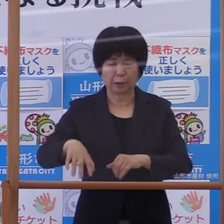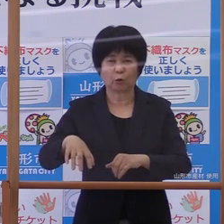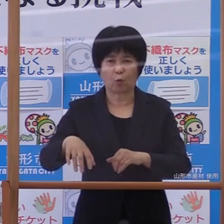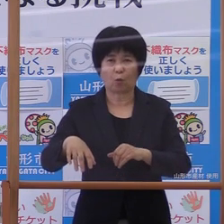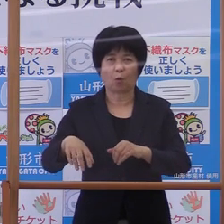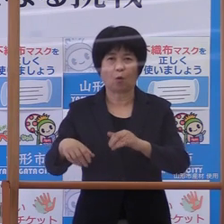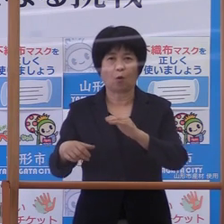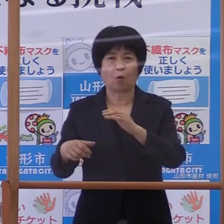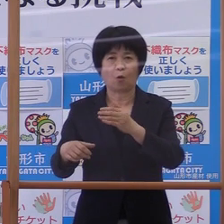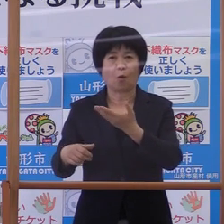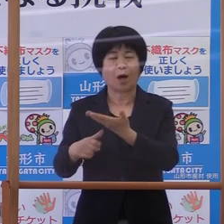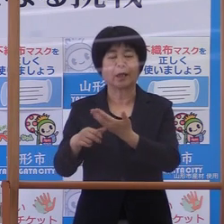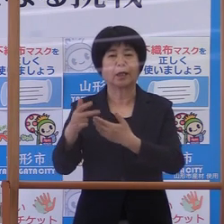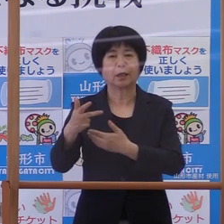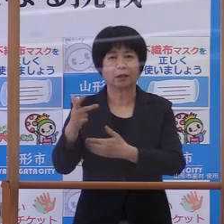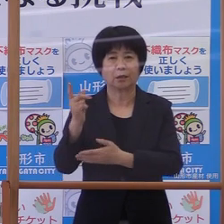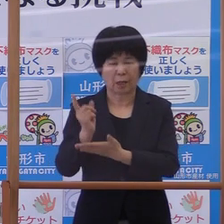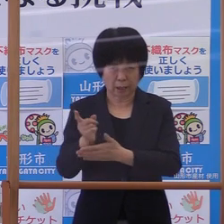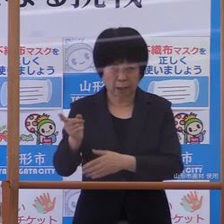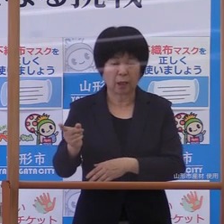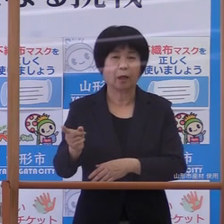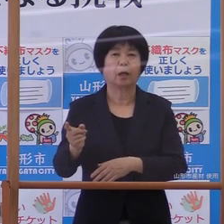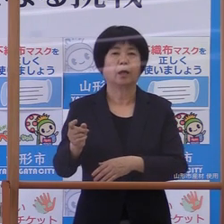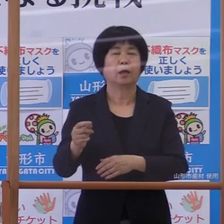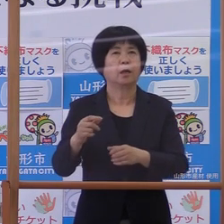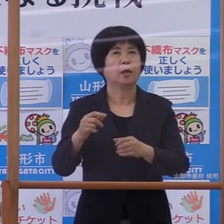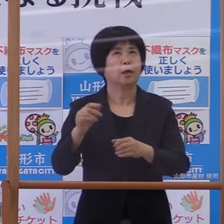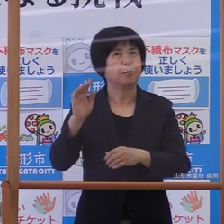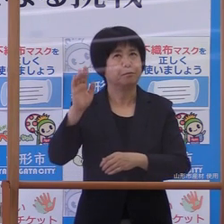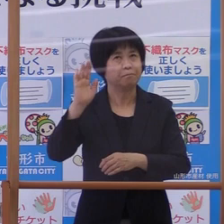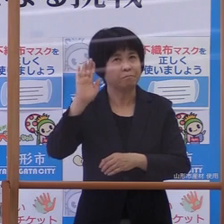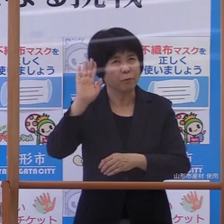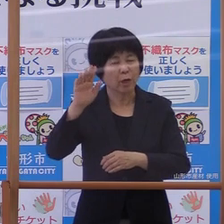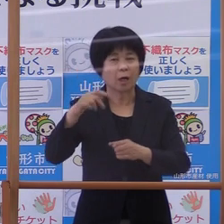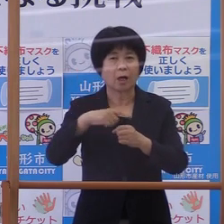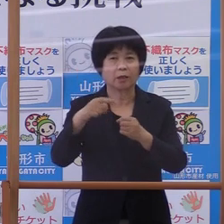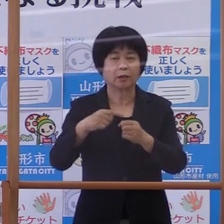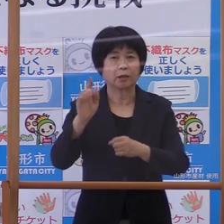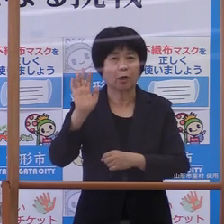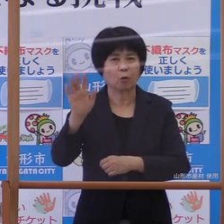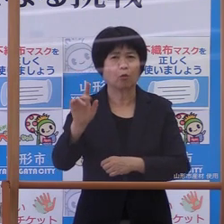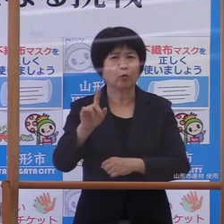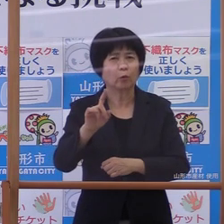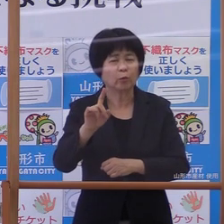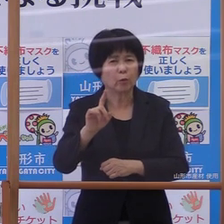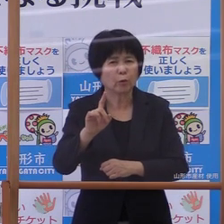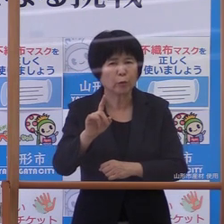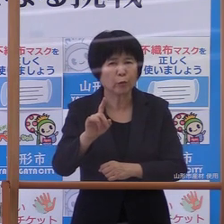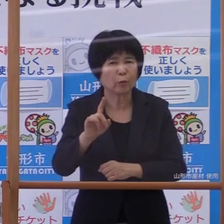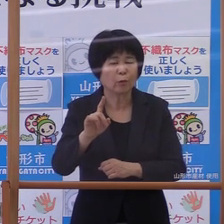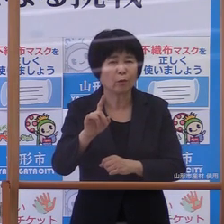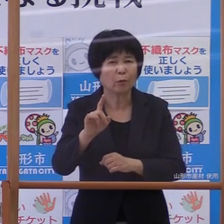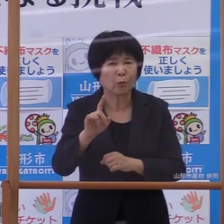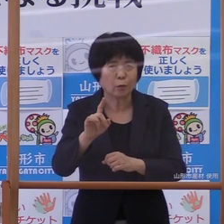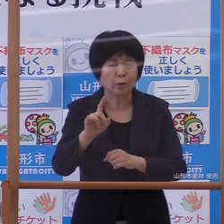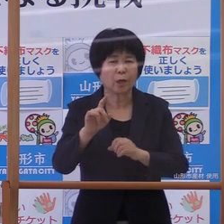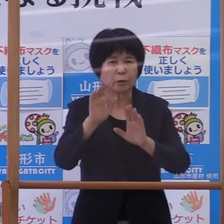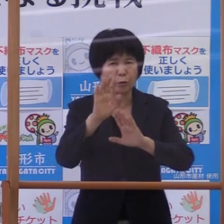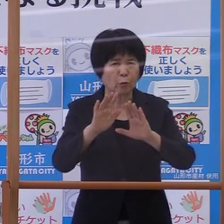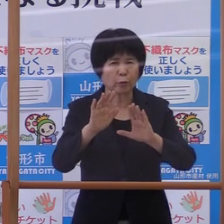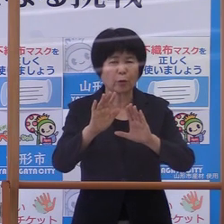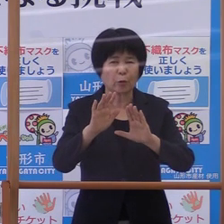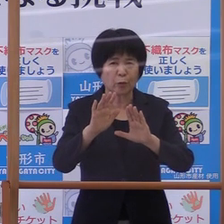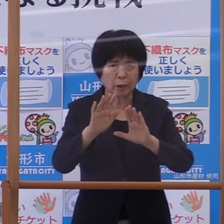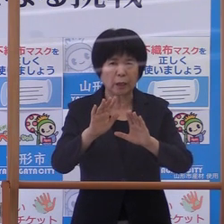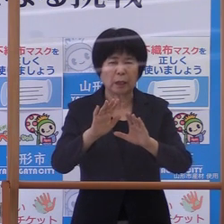、その約1年後どのような状況にこの日本がなっているかと、この